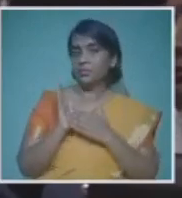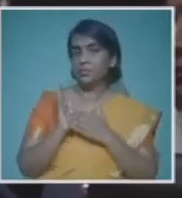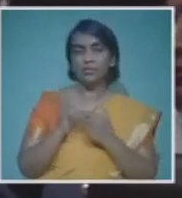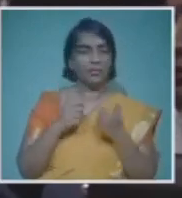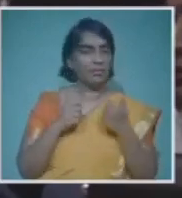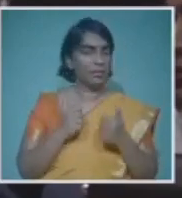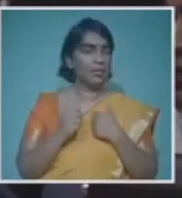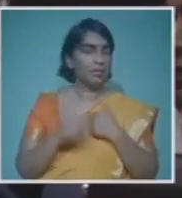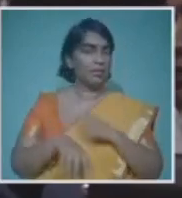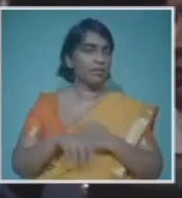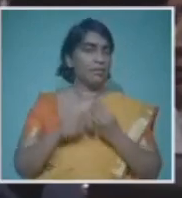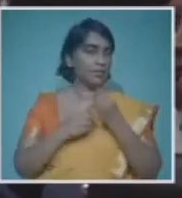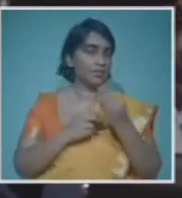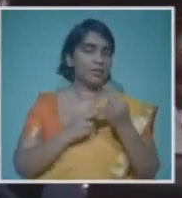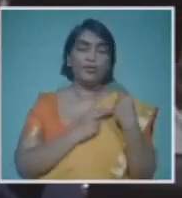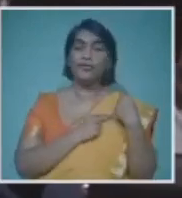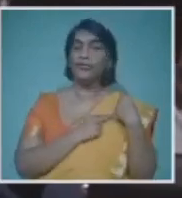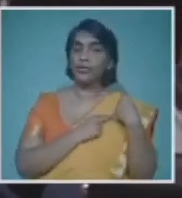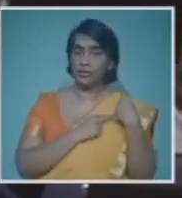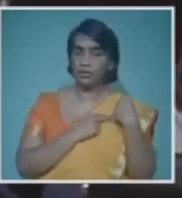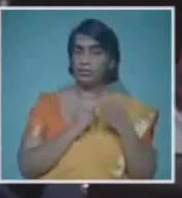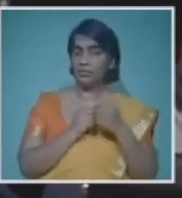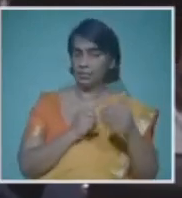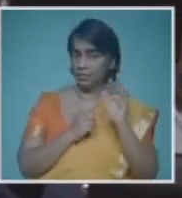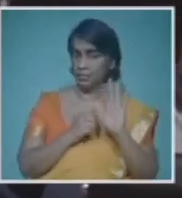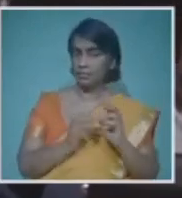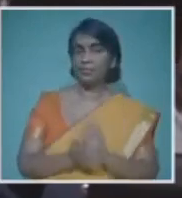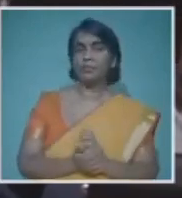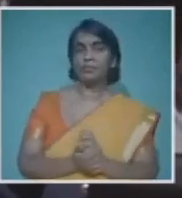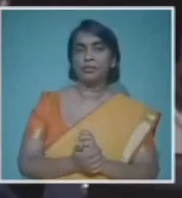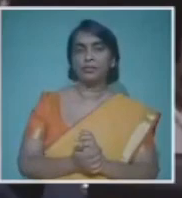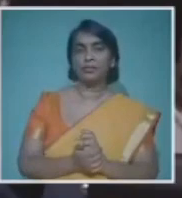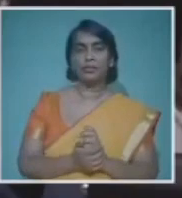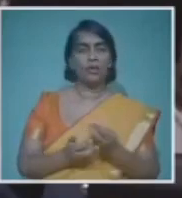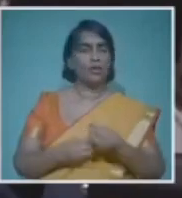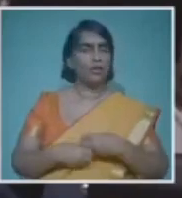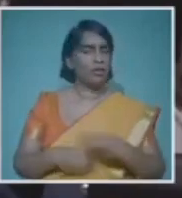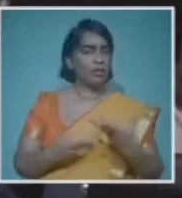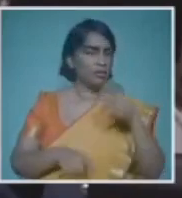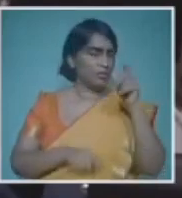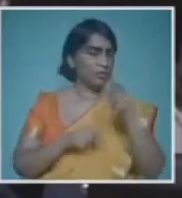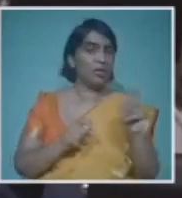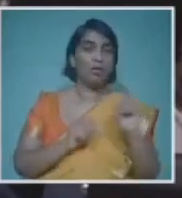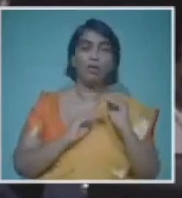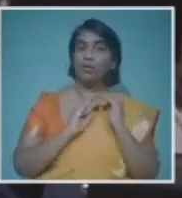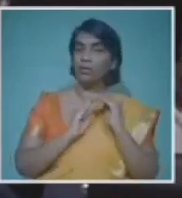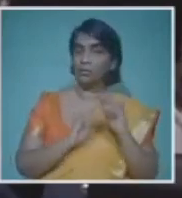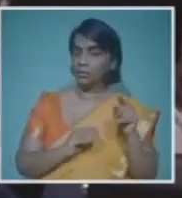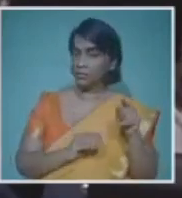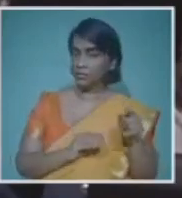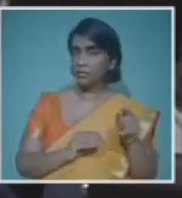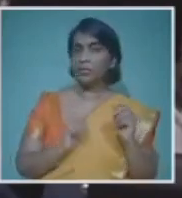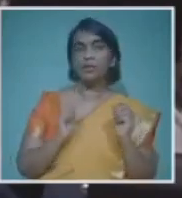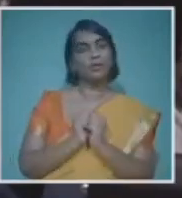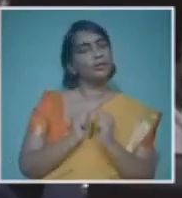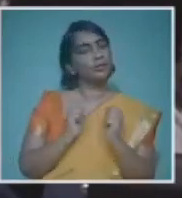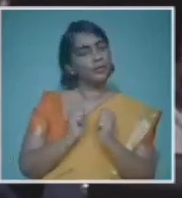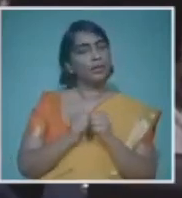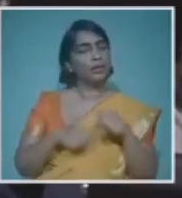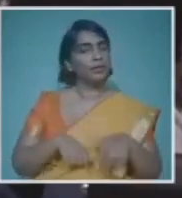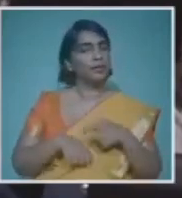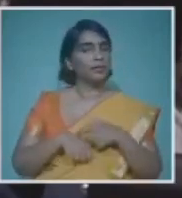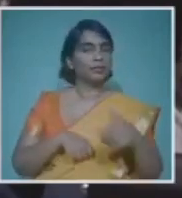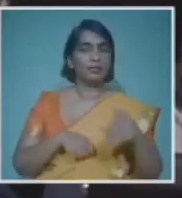සාධාරණ යුක්ති ඉටු කිරීමේ වගකීම පැවරලා තිබෙනවා. අතුරුදහන් වූවන්ගේ කාර්යාලයේ කටයුතු මේ වන